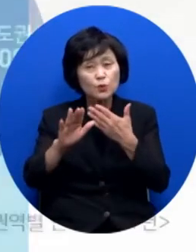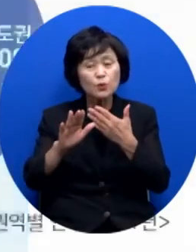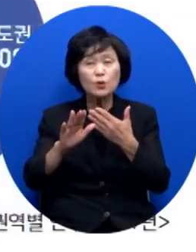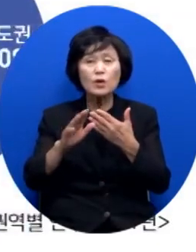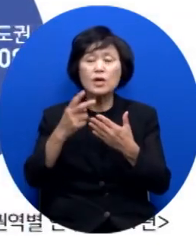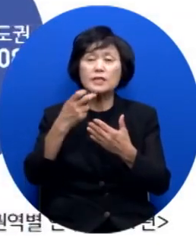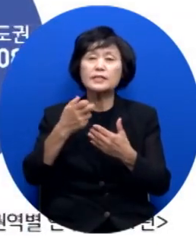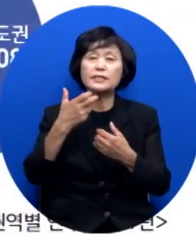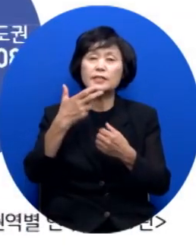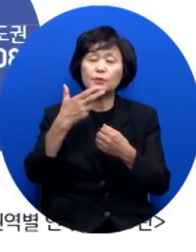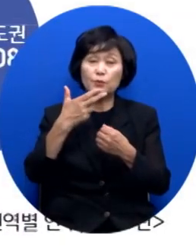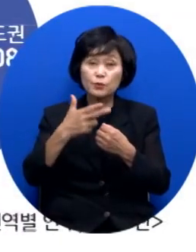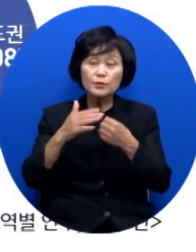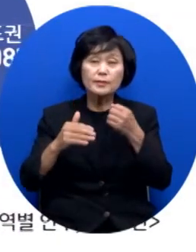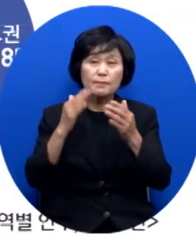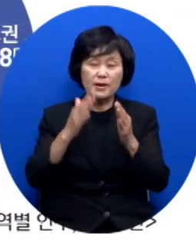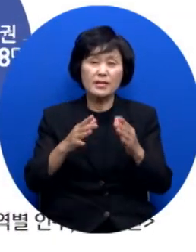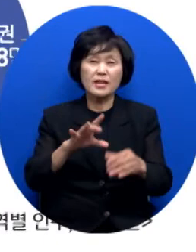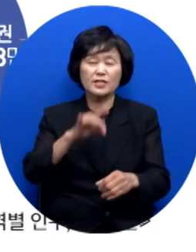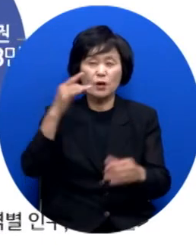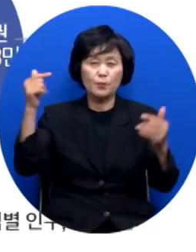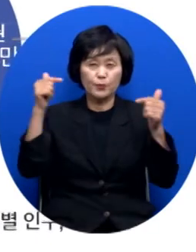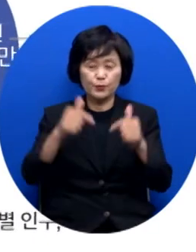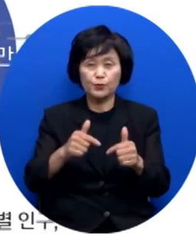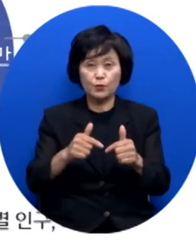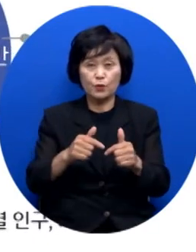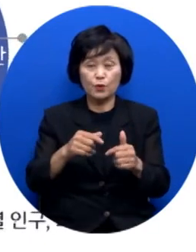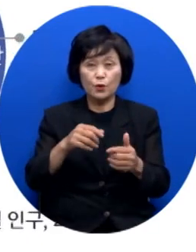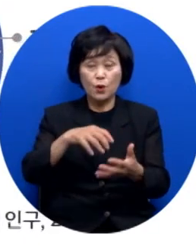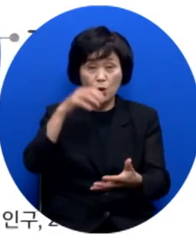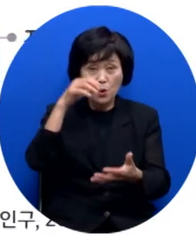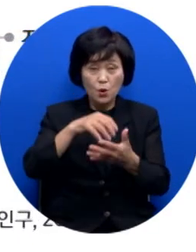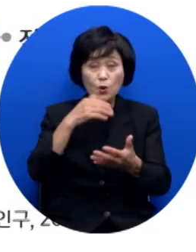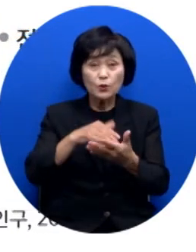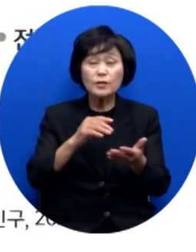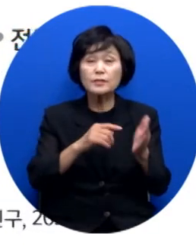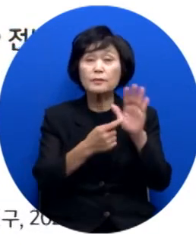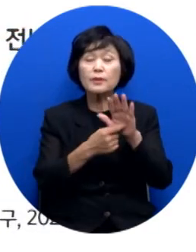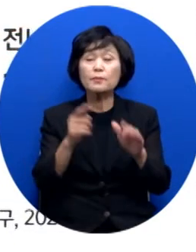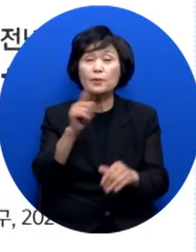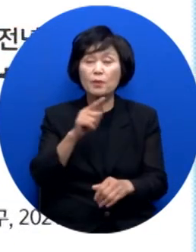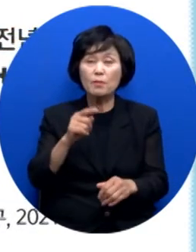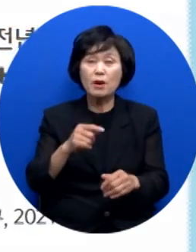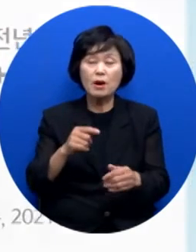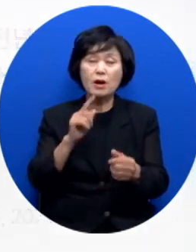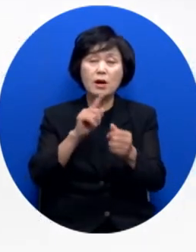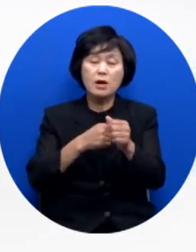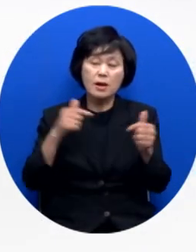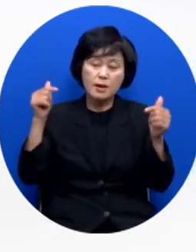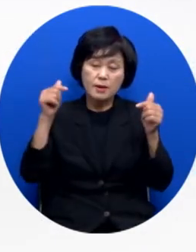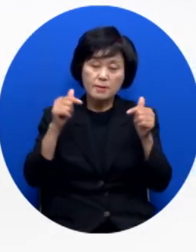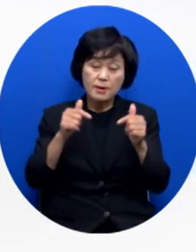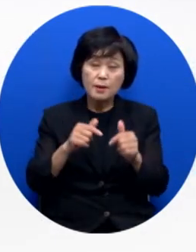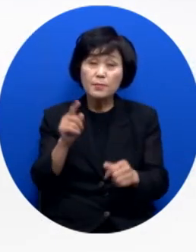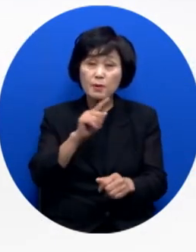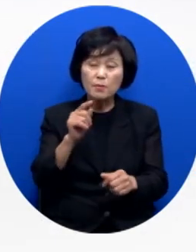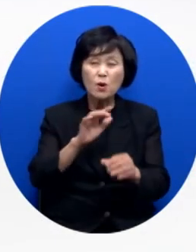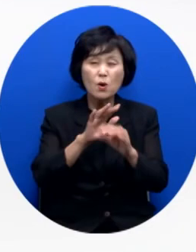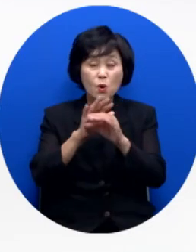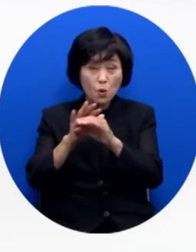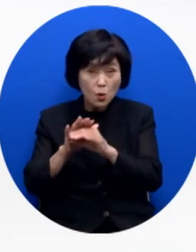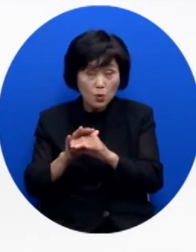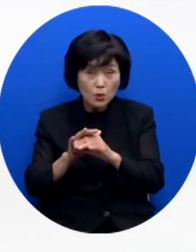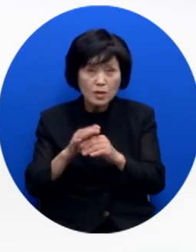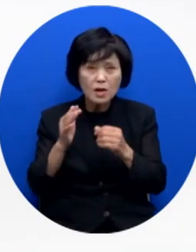처음으로 감소한 것으로 나타났습니다. 통계청은 인구 자연 감소가 이어지는 가운데 코로나의 영향으로 일시